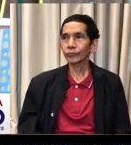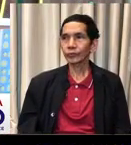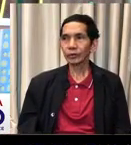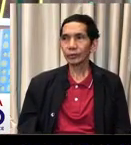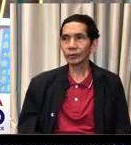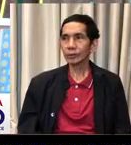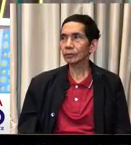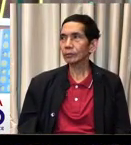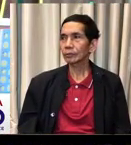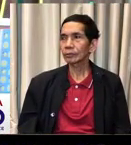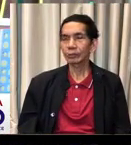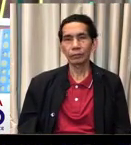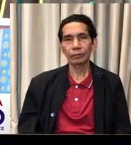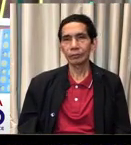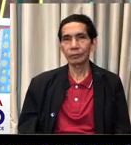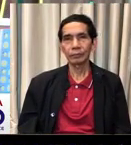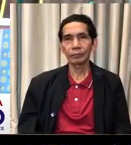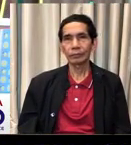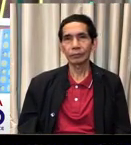Talagang ano, no?